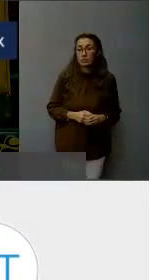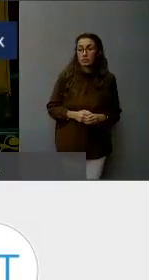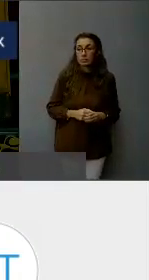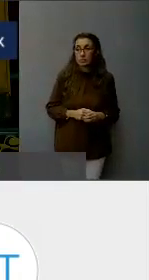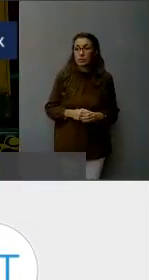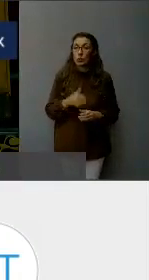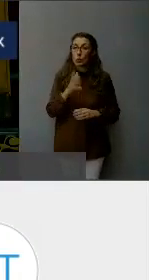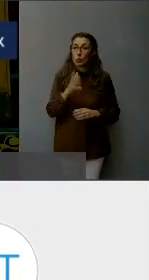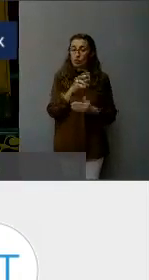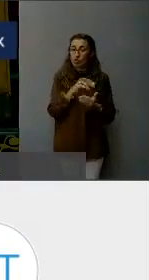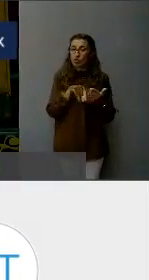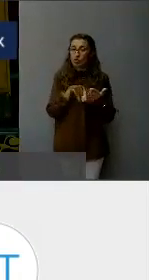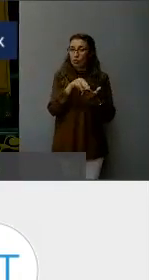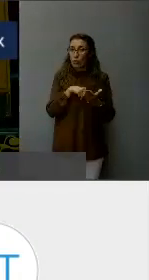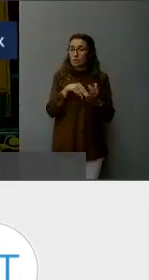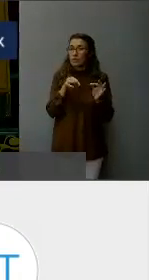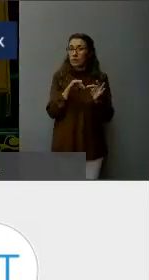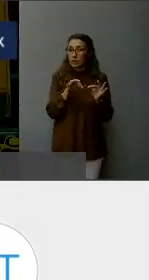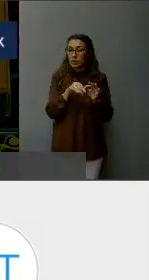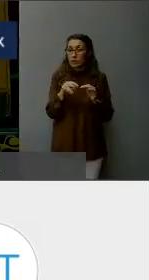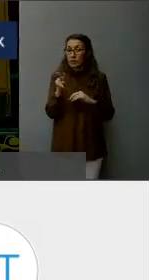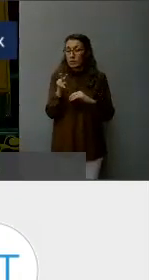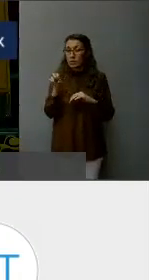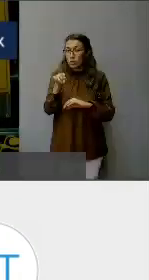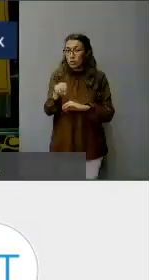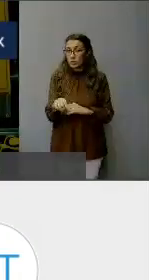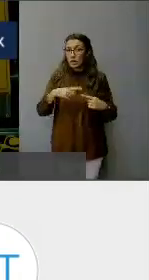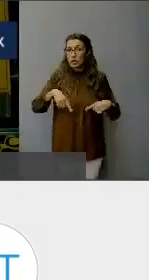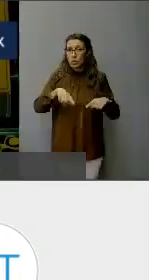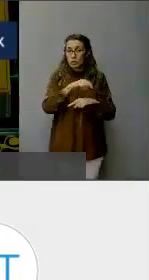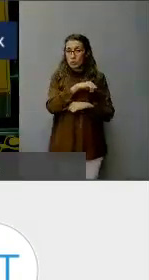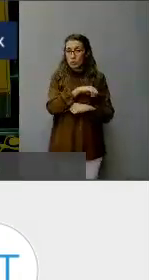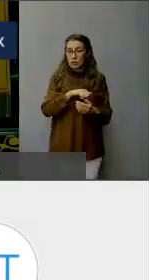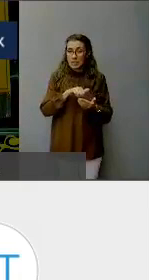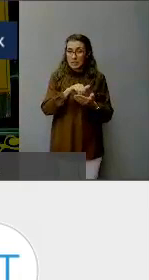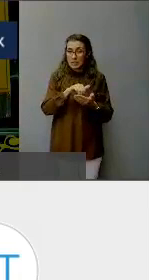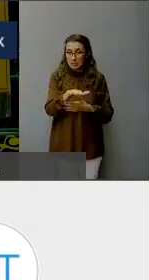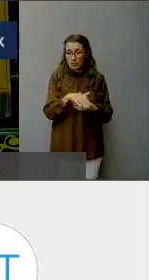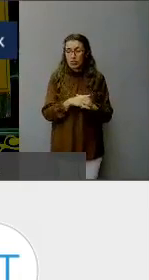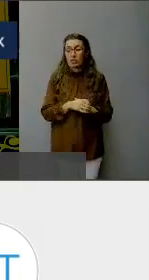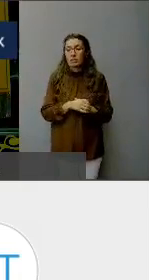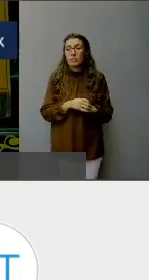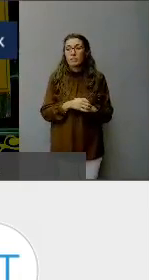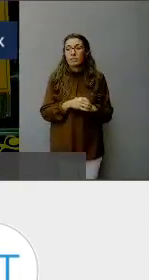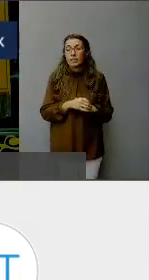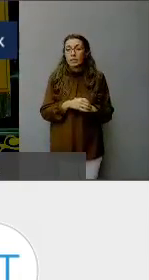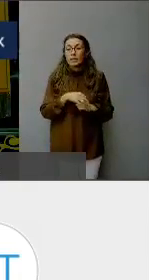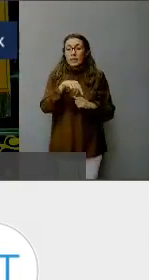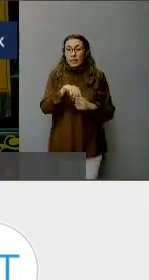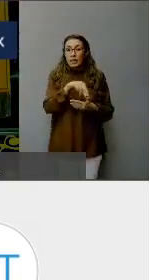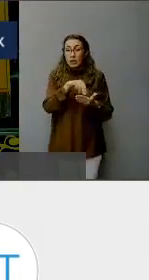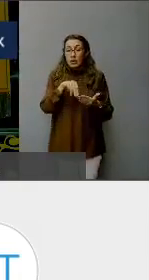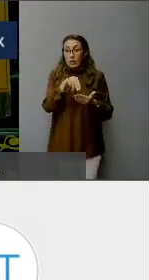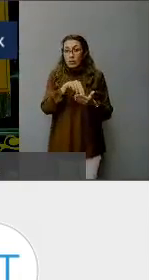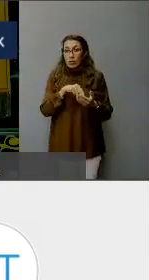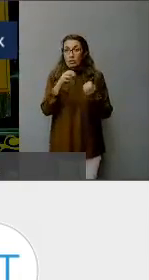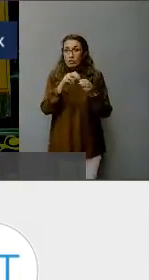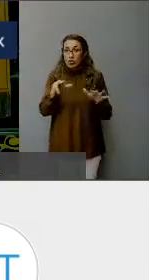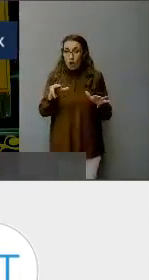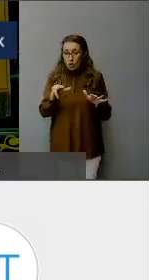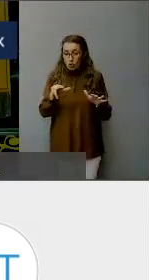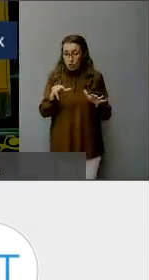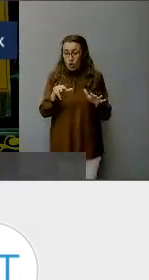15 voti favorevoli 22 contrari il consiglio respinge il numero 17 bongoura in votazione numero